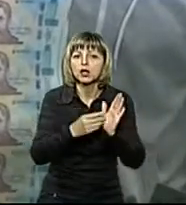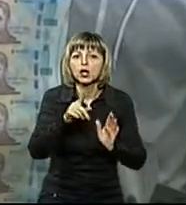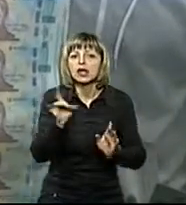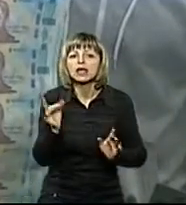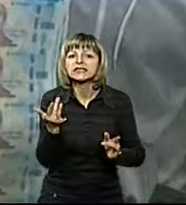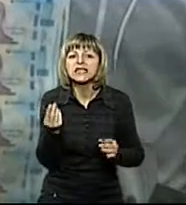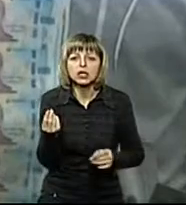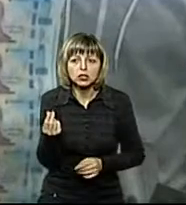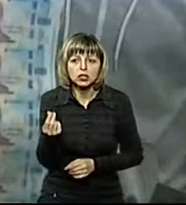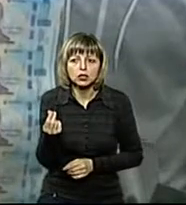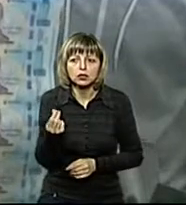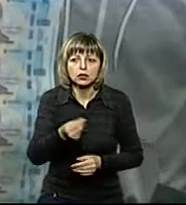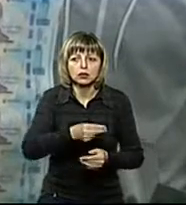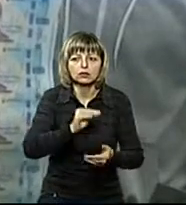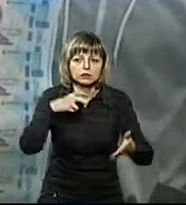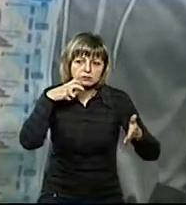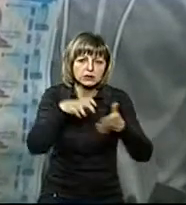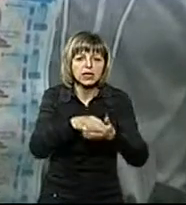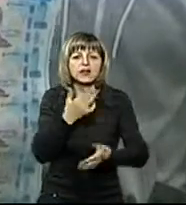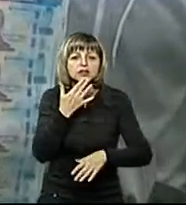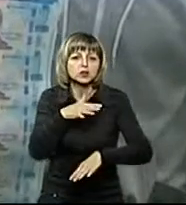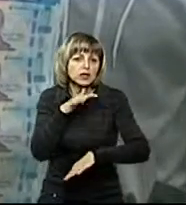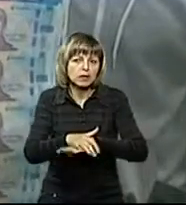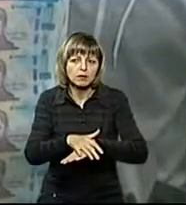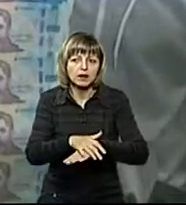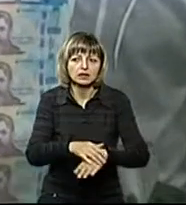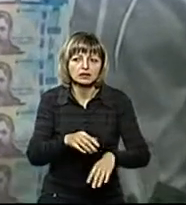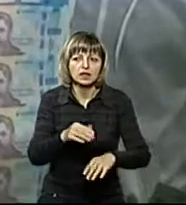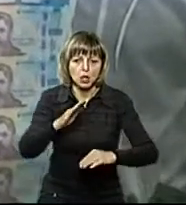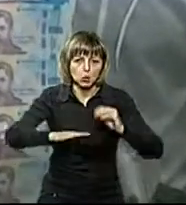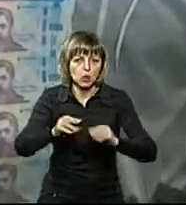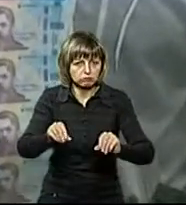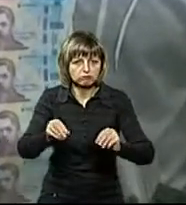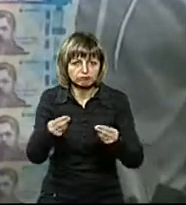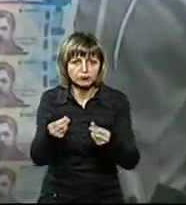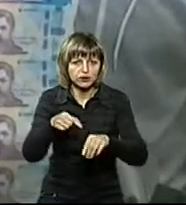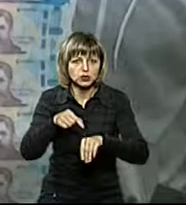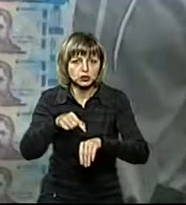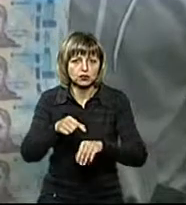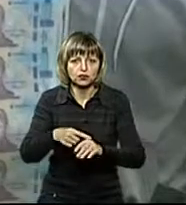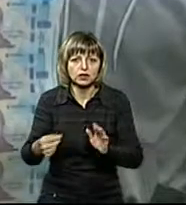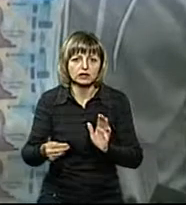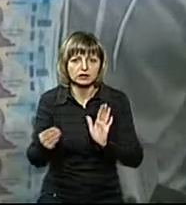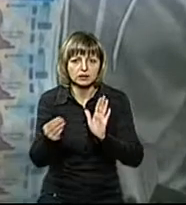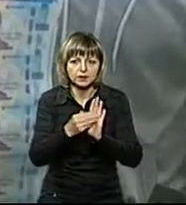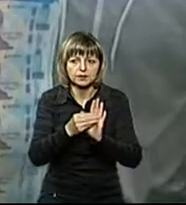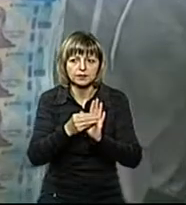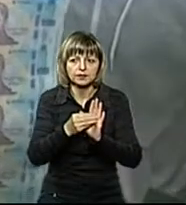для людей з послабленим зором, відчувається на дотик, так звана тактильність, знак на